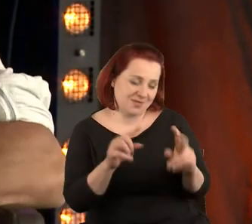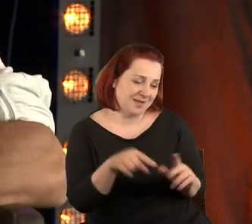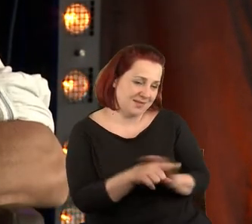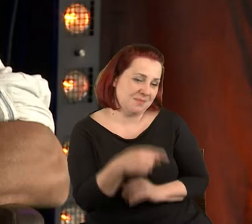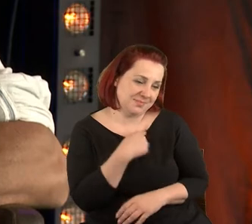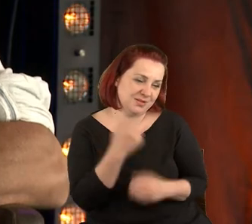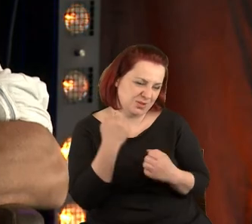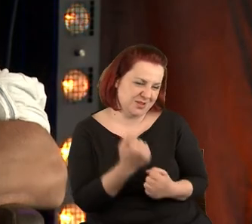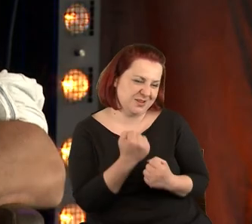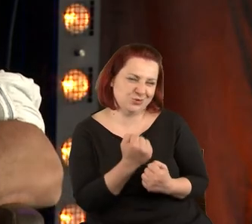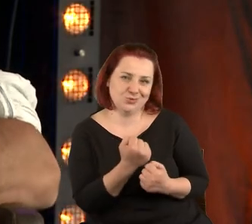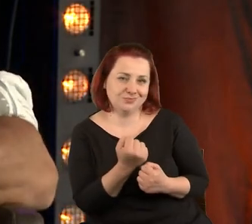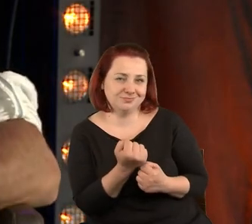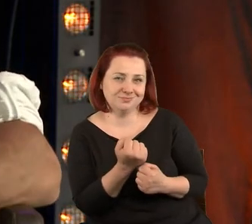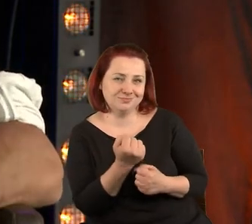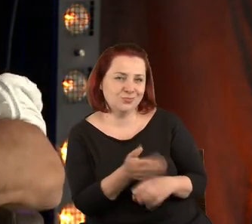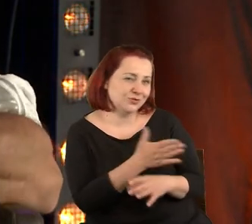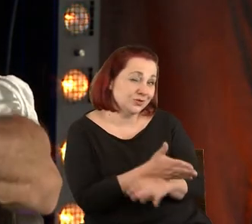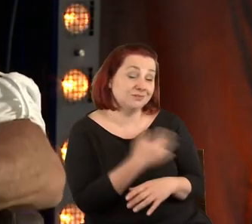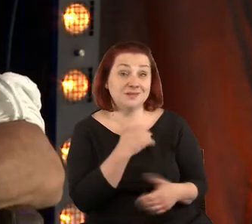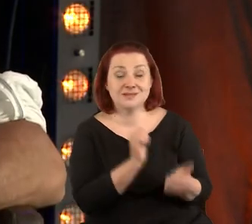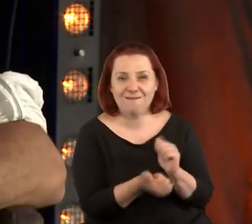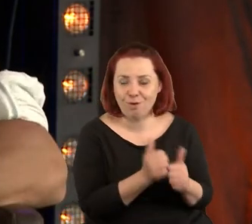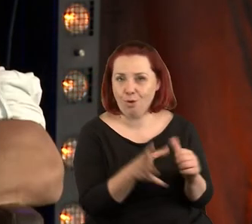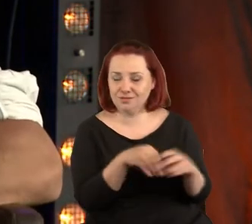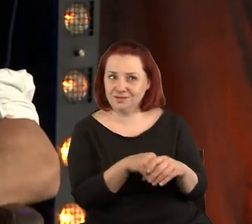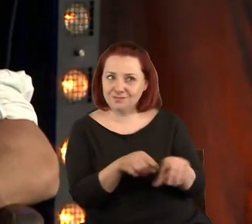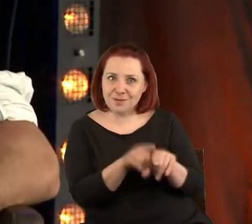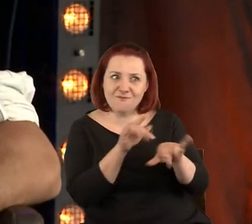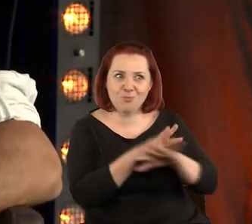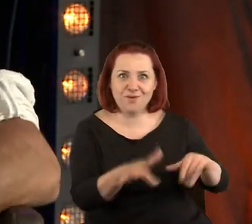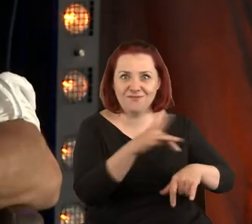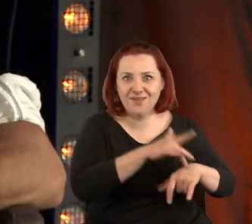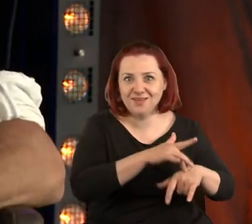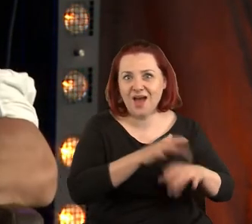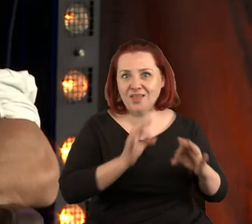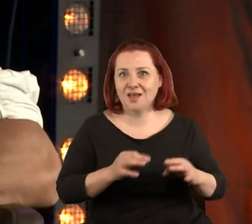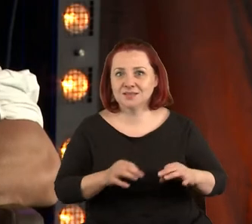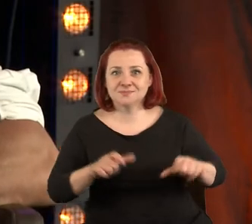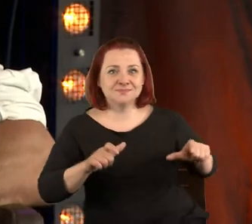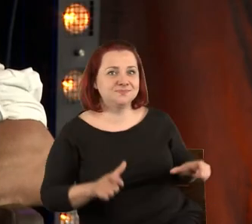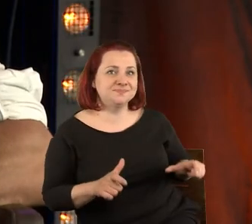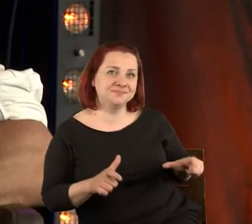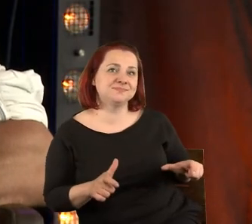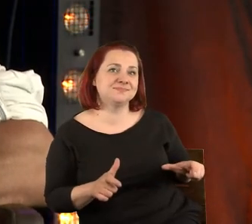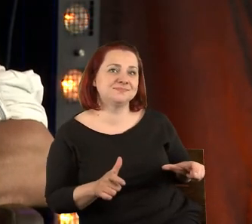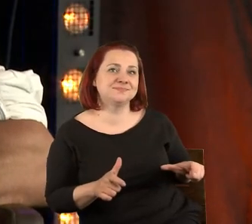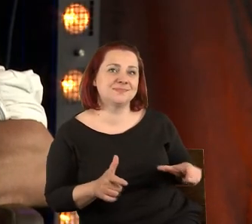ciężkie, tak, bo wcześniej byłem zawodnikiem, miałem duży wpływ na wynik i tak dalej. Teraz jestem po tej drugiej stronie i